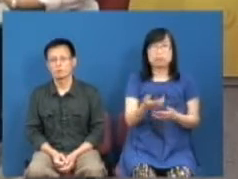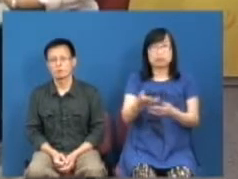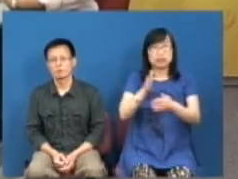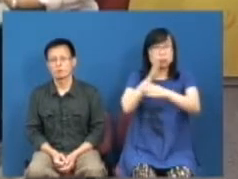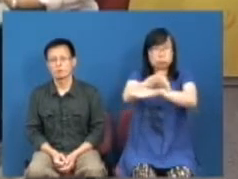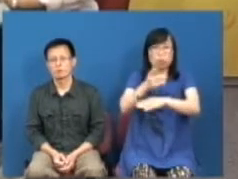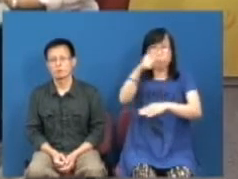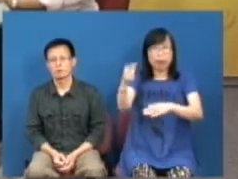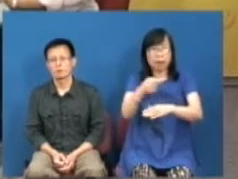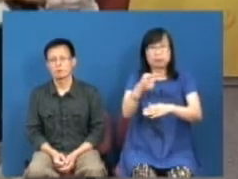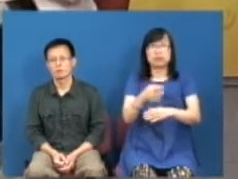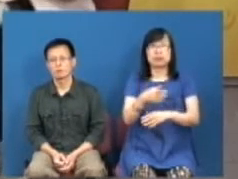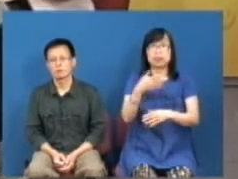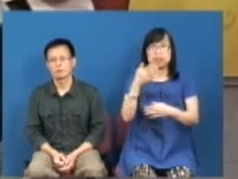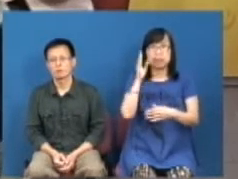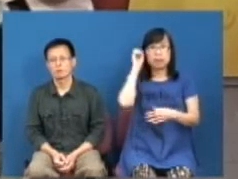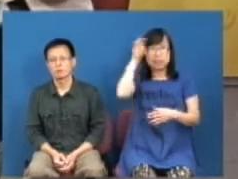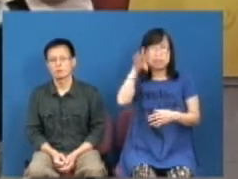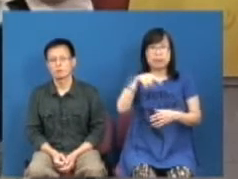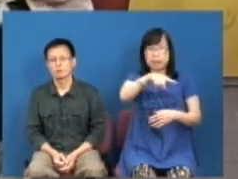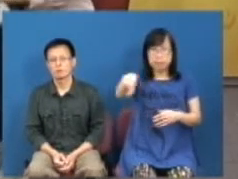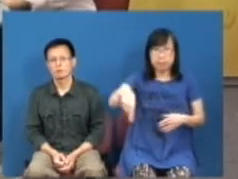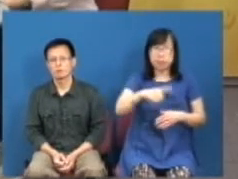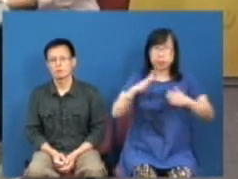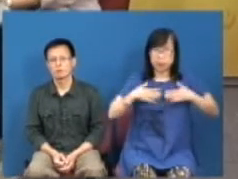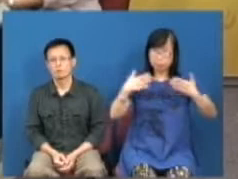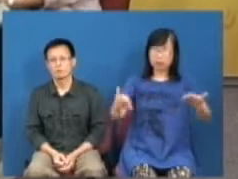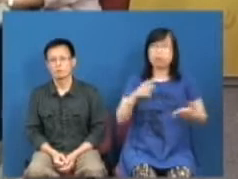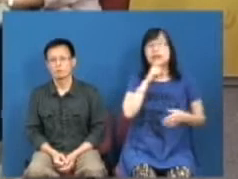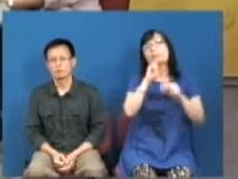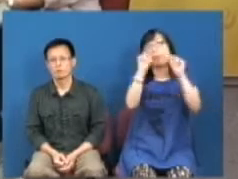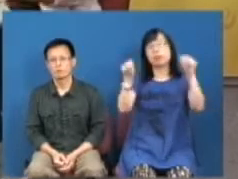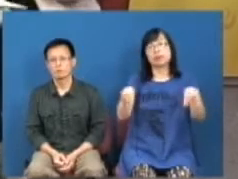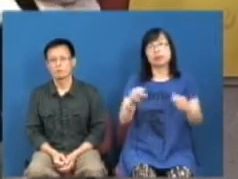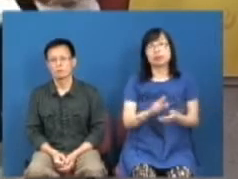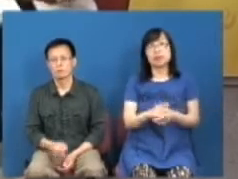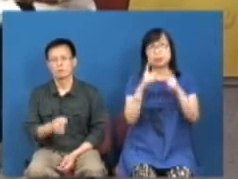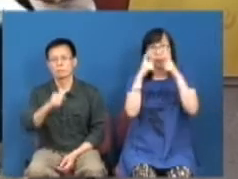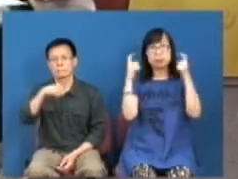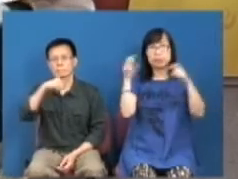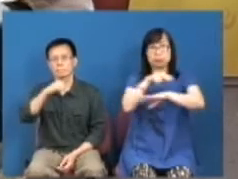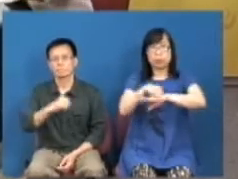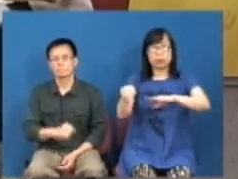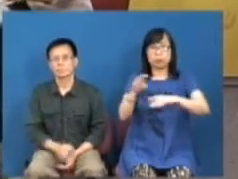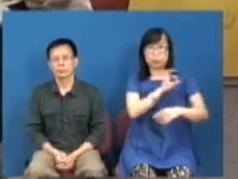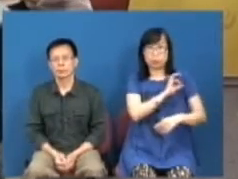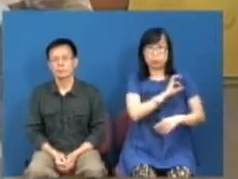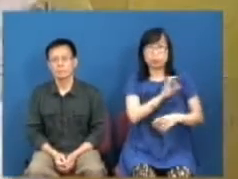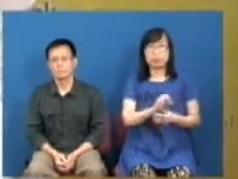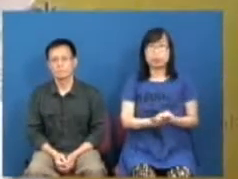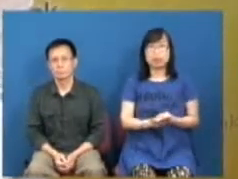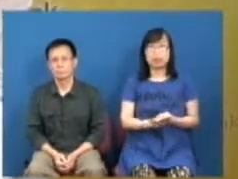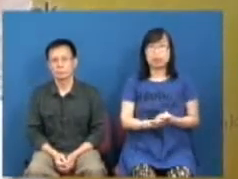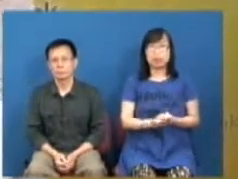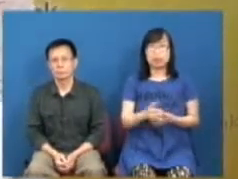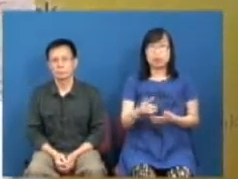個意見或者呢個地區嘅表達咧係出咗個問題咯。所以城規會就住一啲即係議案